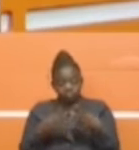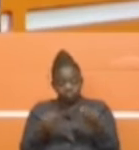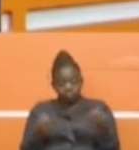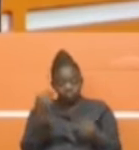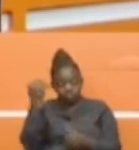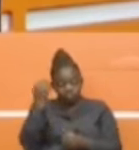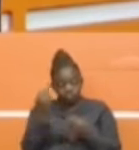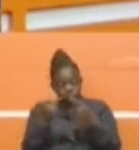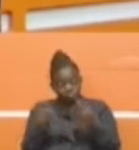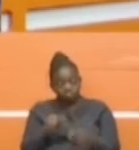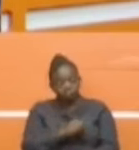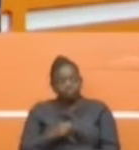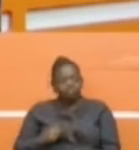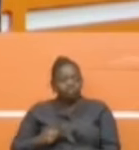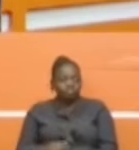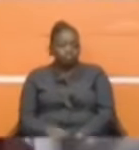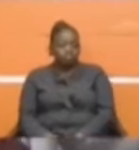kyokka nezigaana.